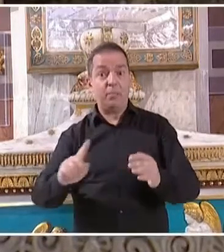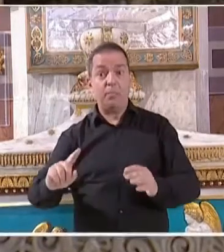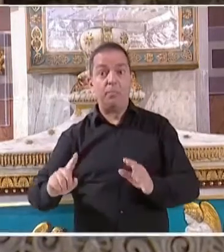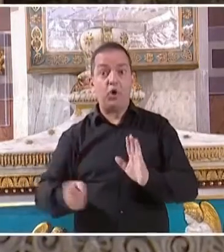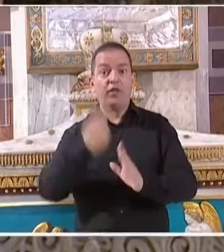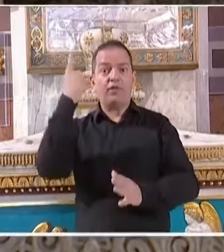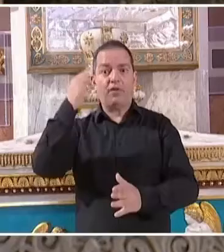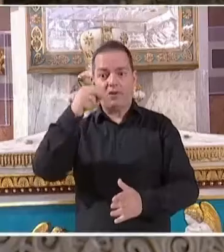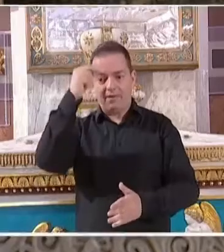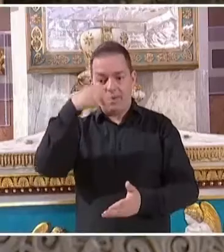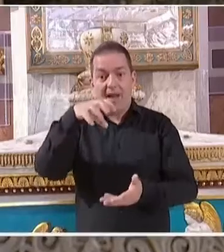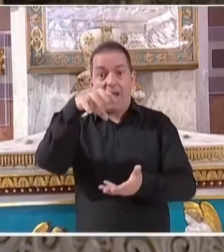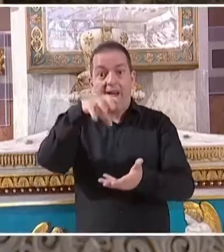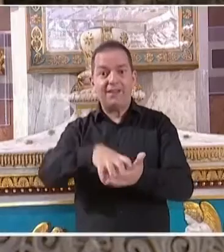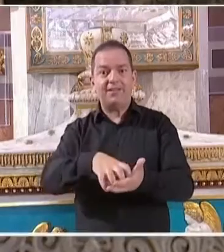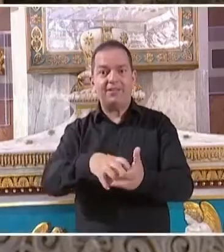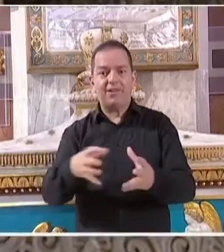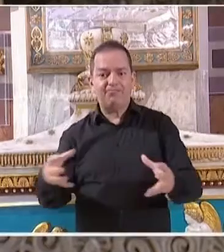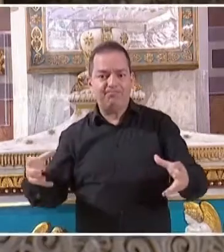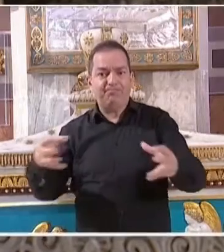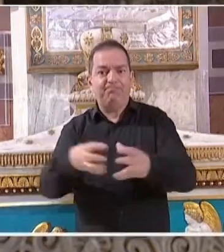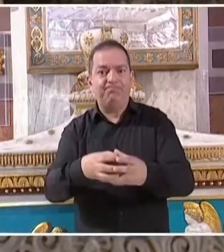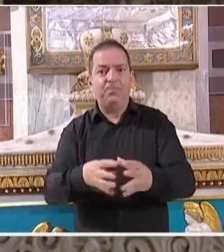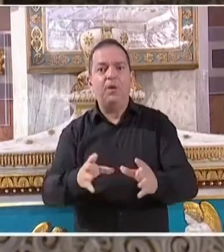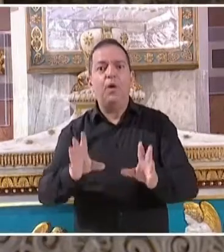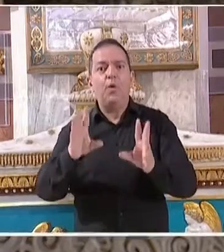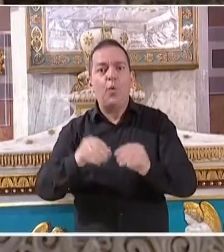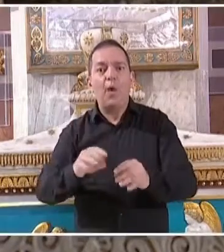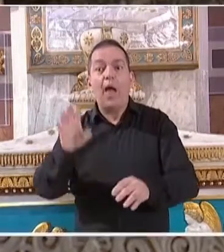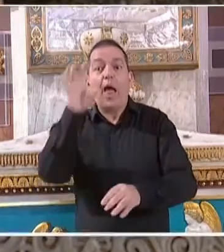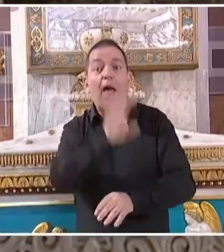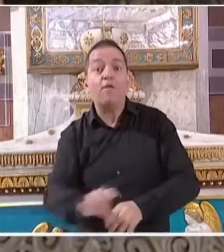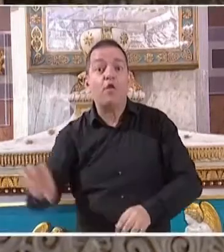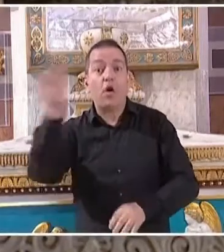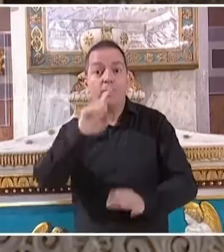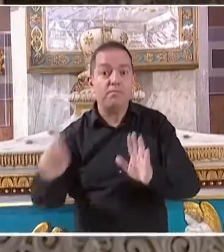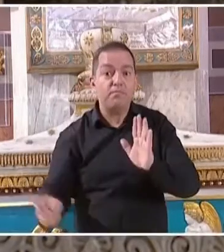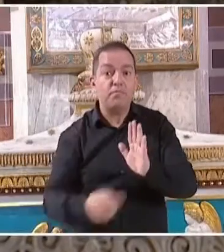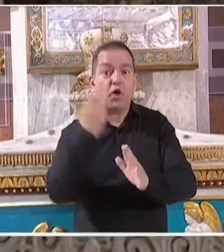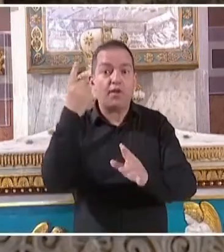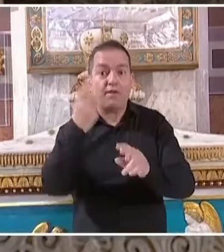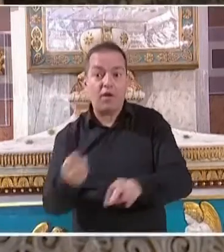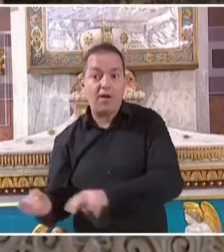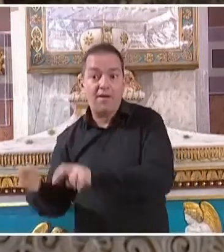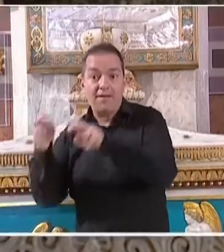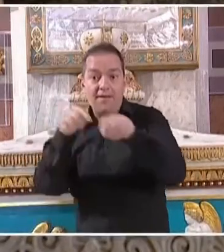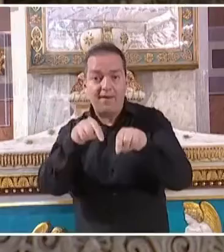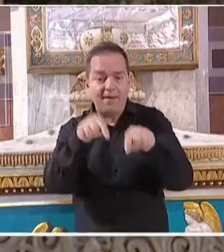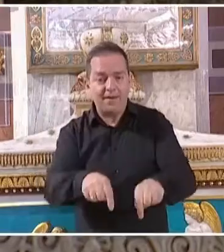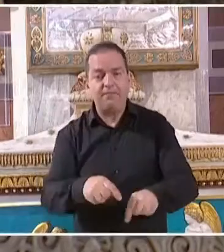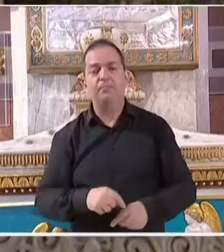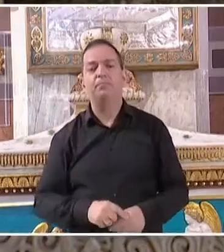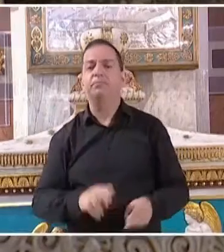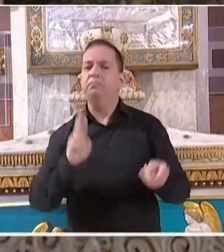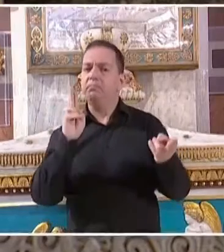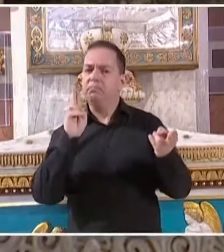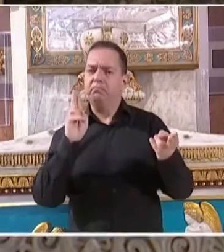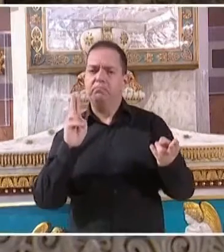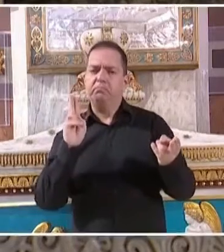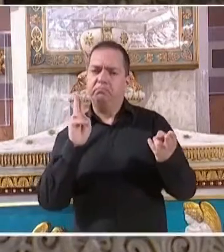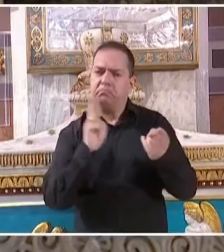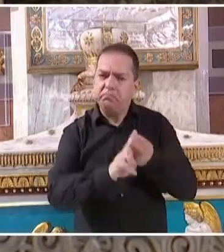εδάφους χριστιανική εκκλησία. Εκεί συναντώνται με μία νέα